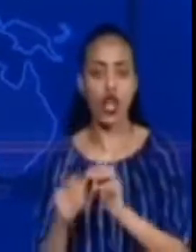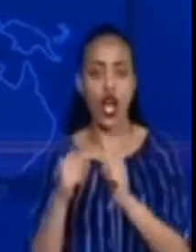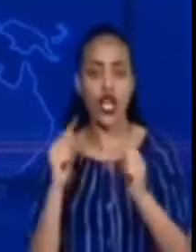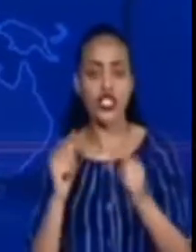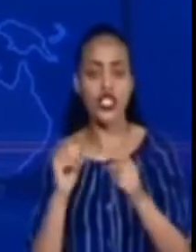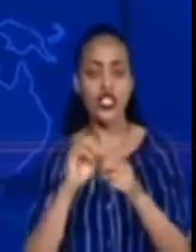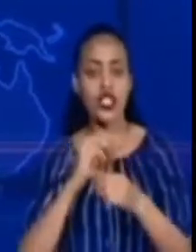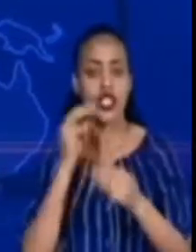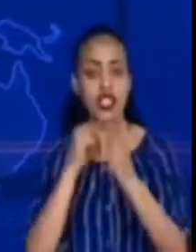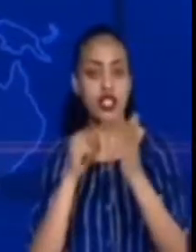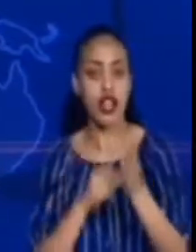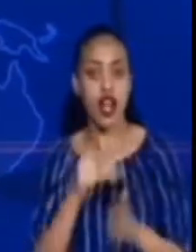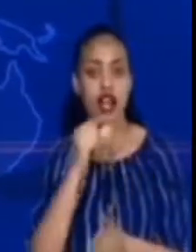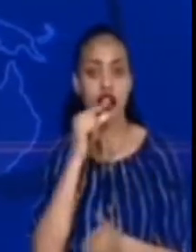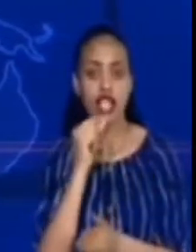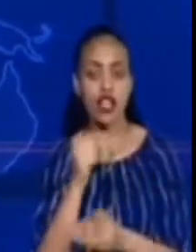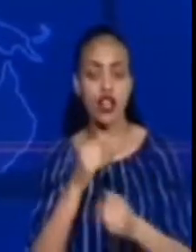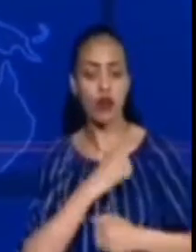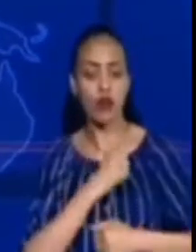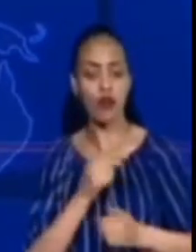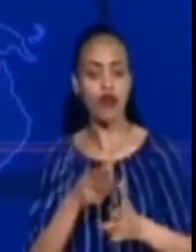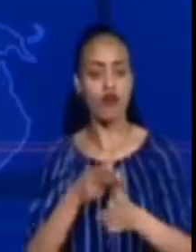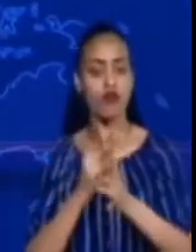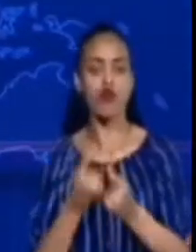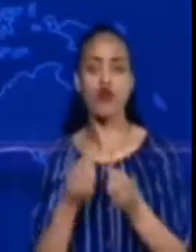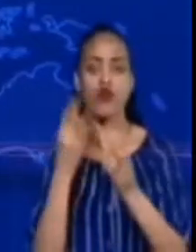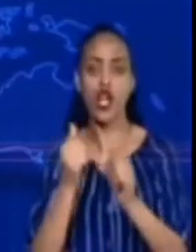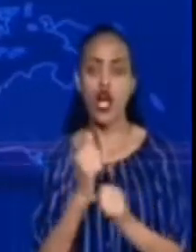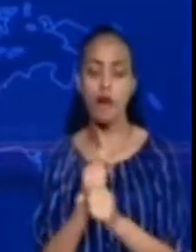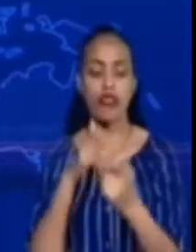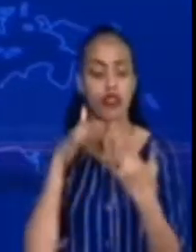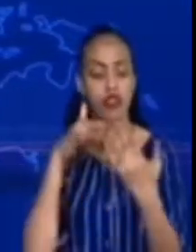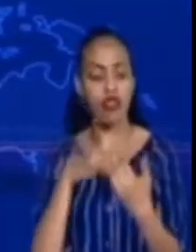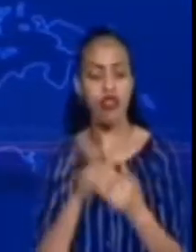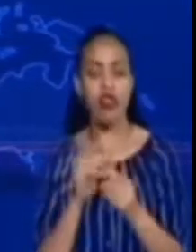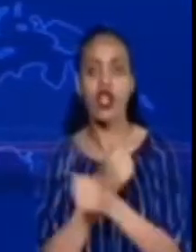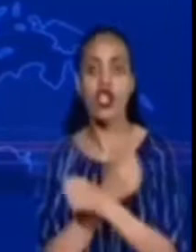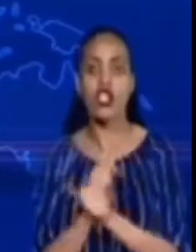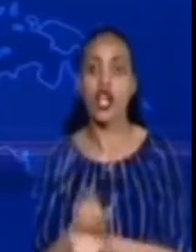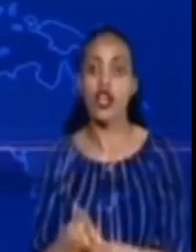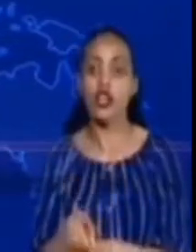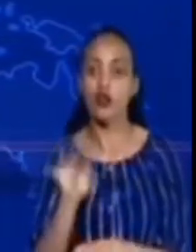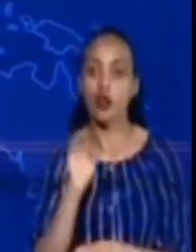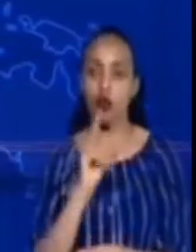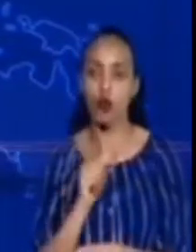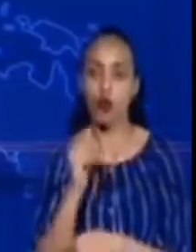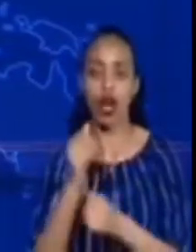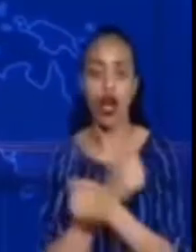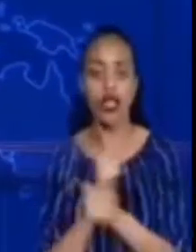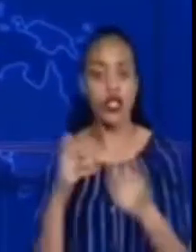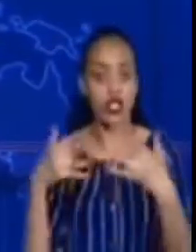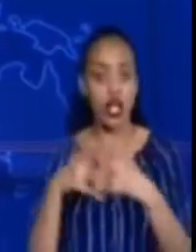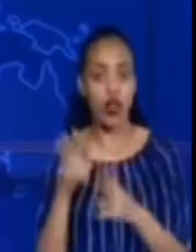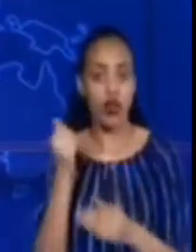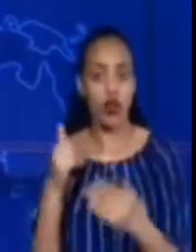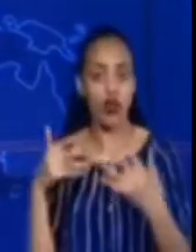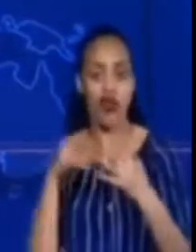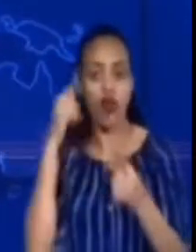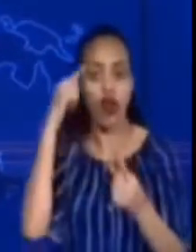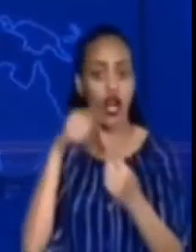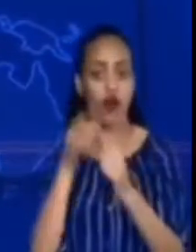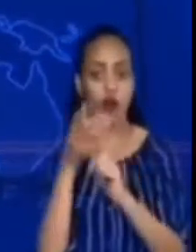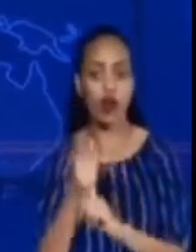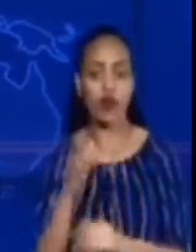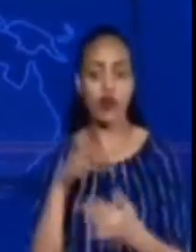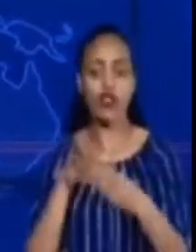ነው አህመዲን ጀበል እየተናገረ የሚያስፈራን የምንፈራው እኔ ግን አንድ ጥያቄ